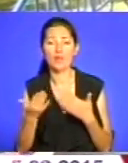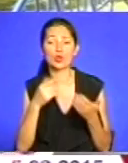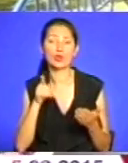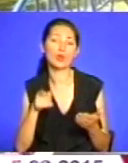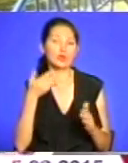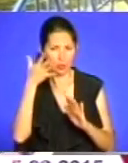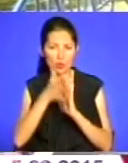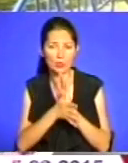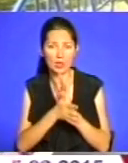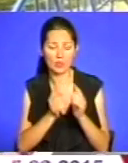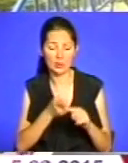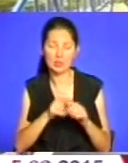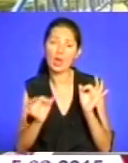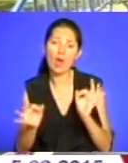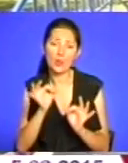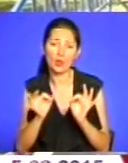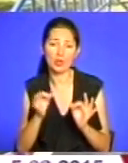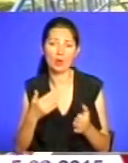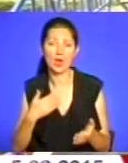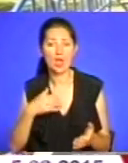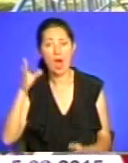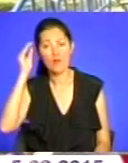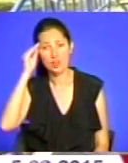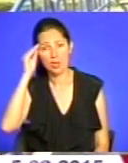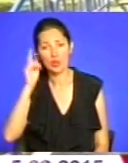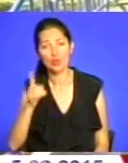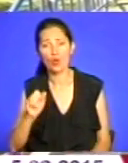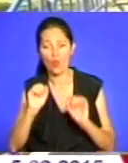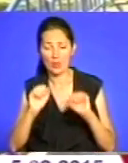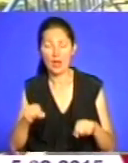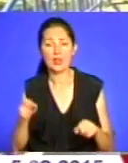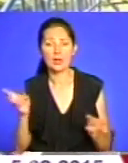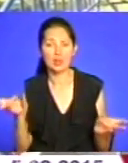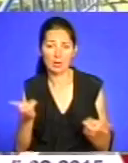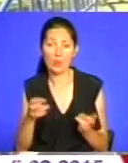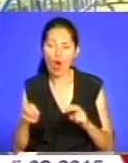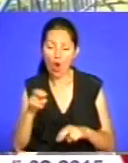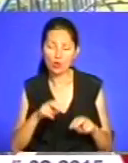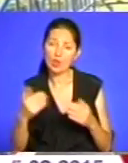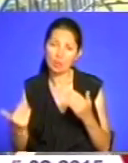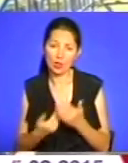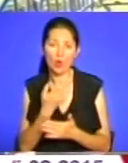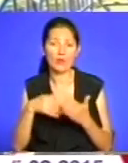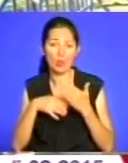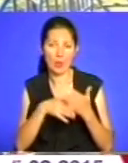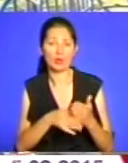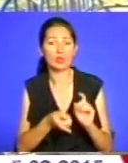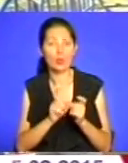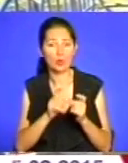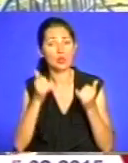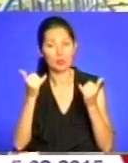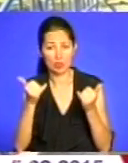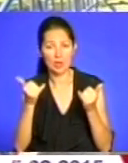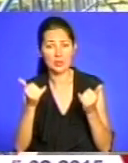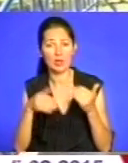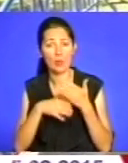того з розумінням, тому що це природньо. Але я вважаю, що влада повинна якісь шукати нові методи боротьби, сучасні